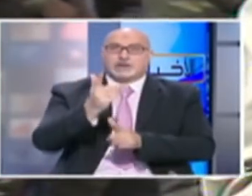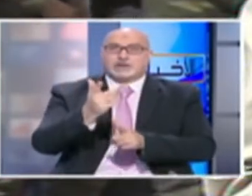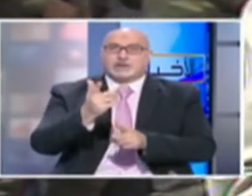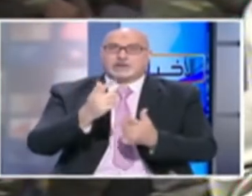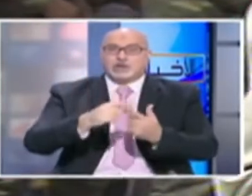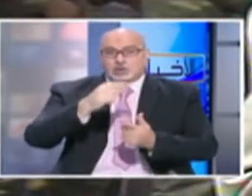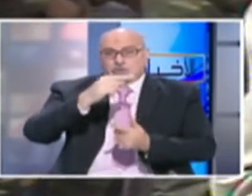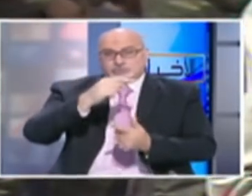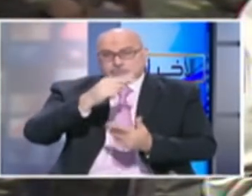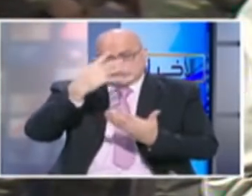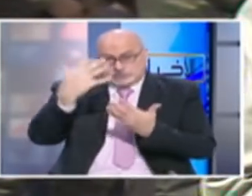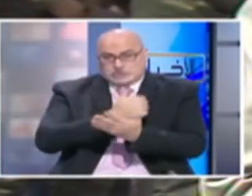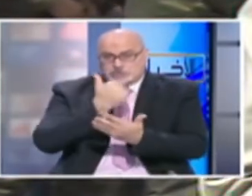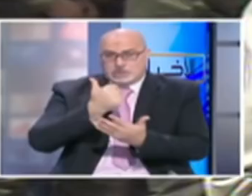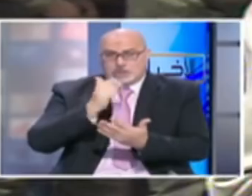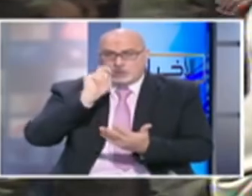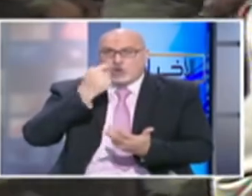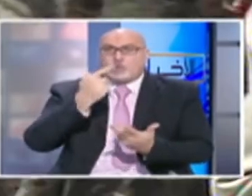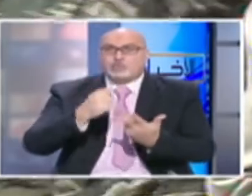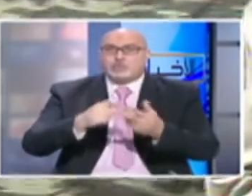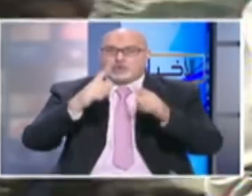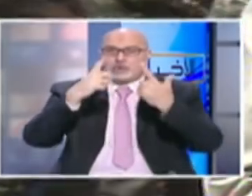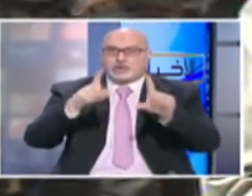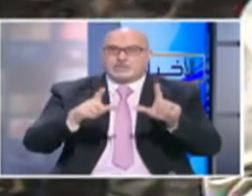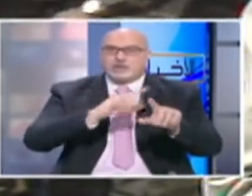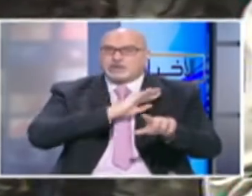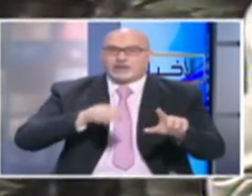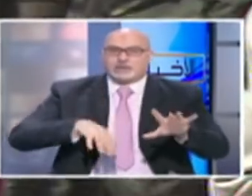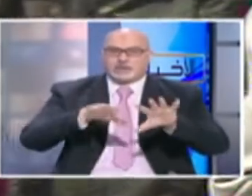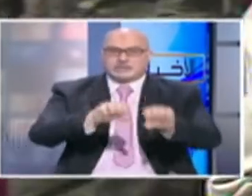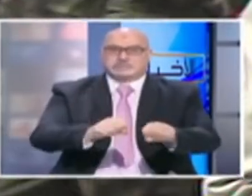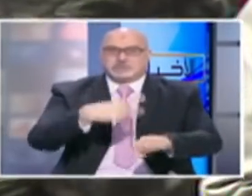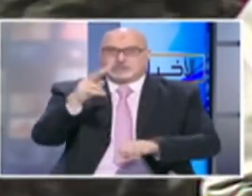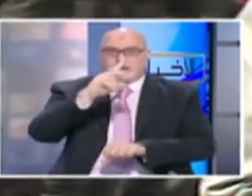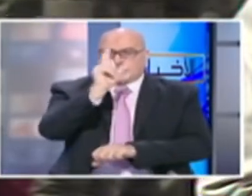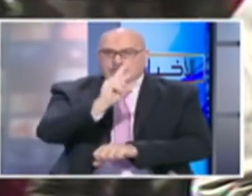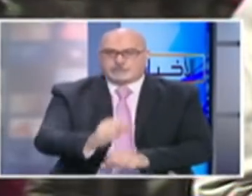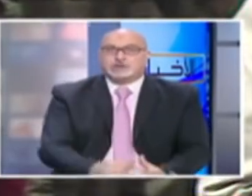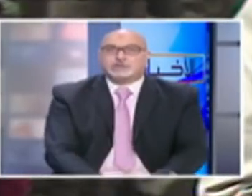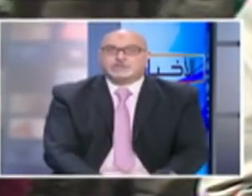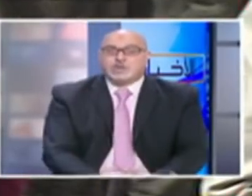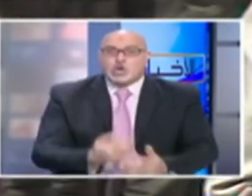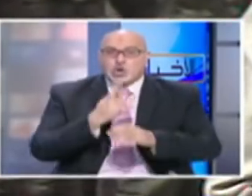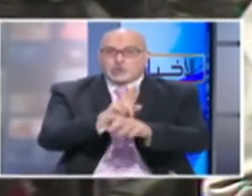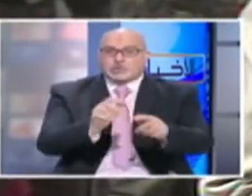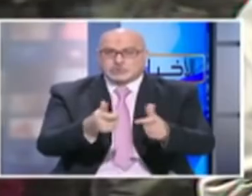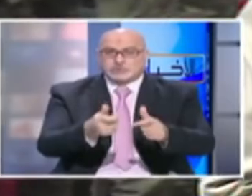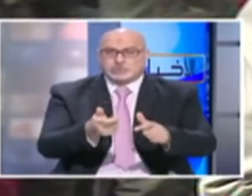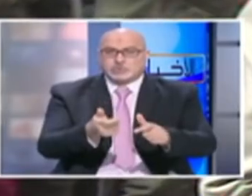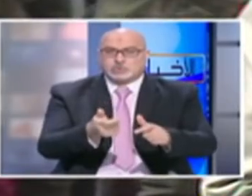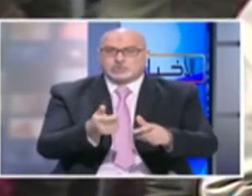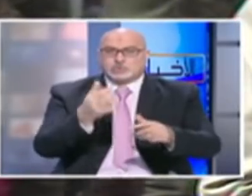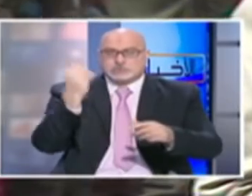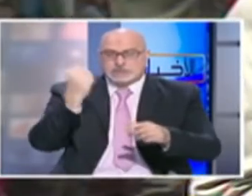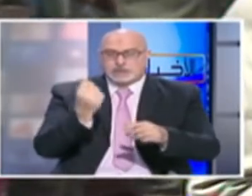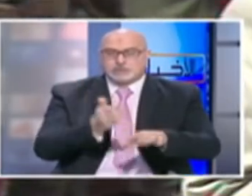انتصارها انتصار للإنسانية بتحرير آخر مستعمرة في إفريقيا. محمد رضا بوزيان، مبعوث